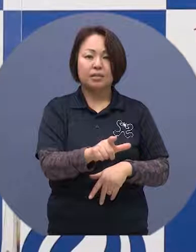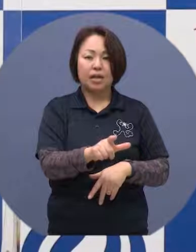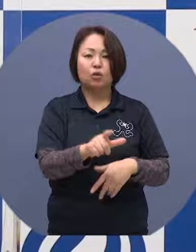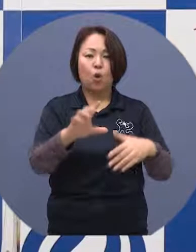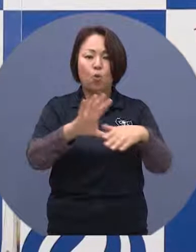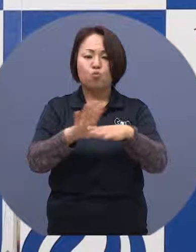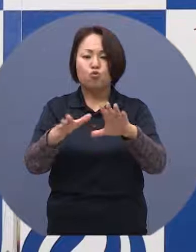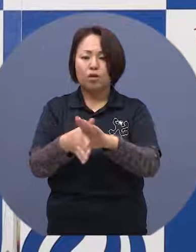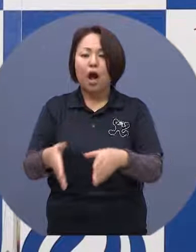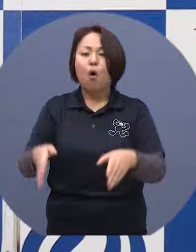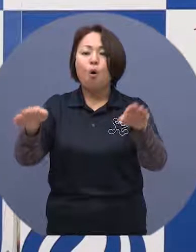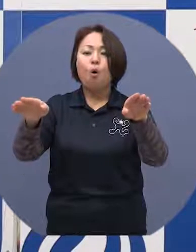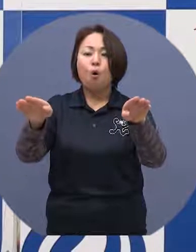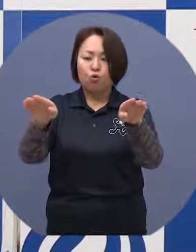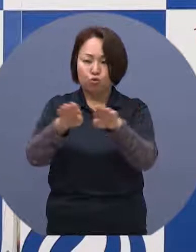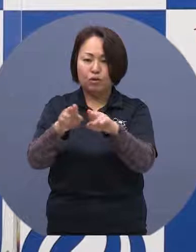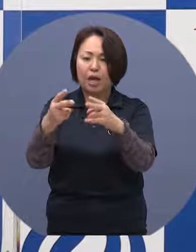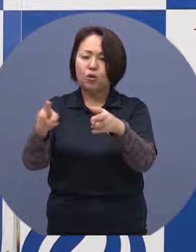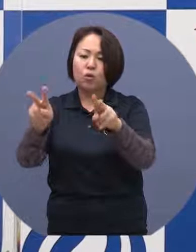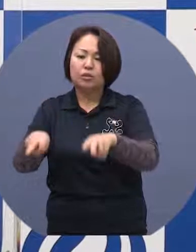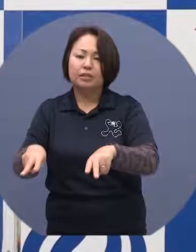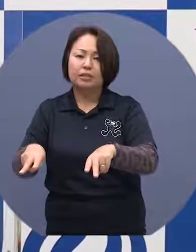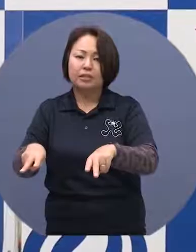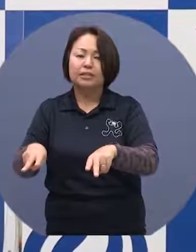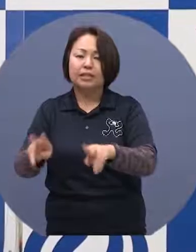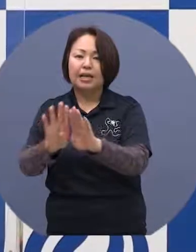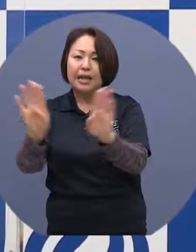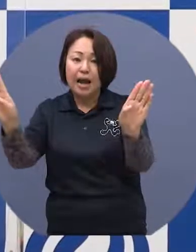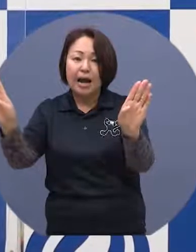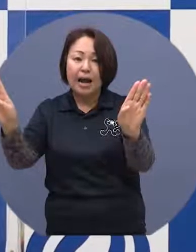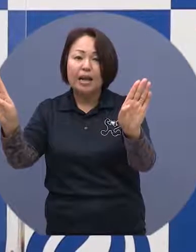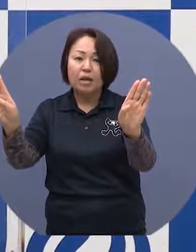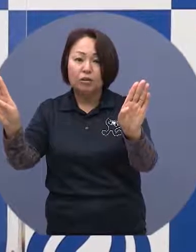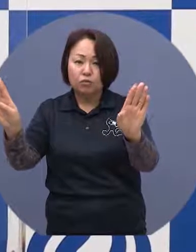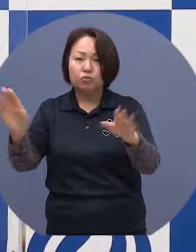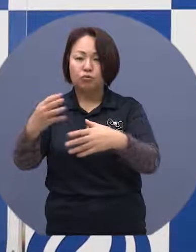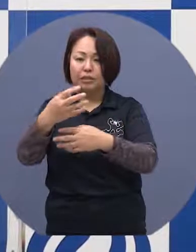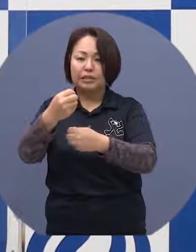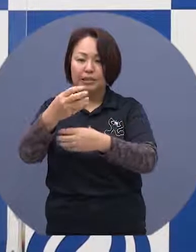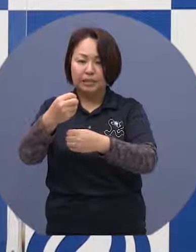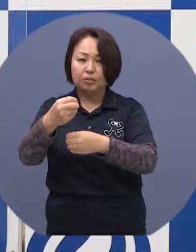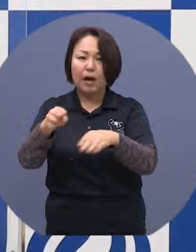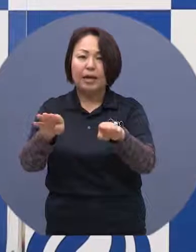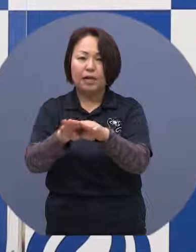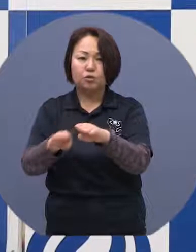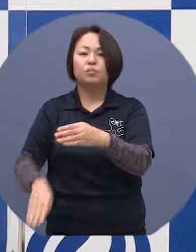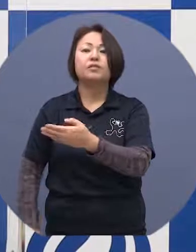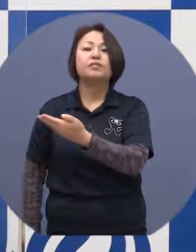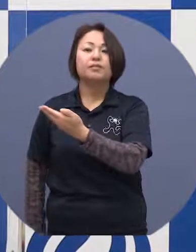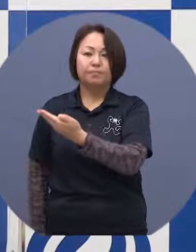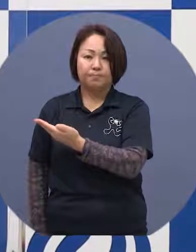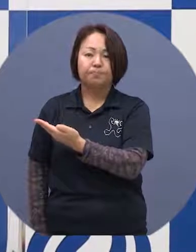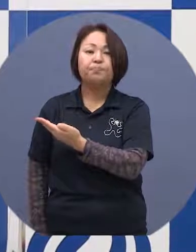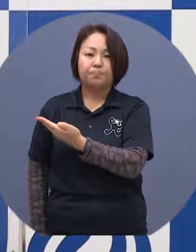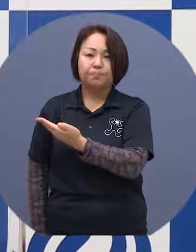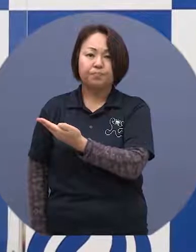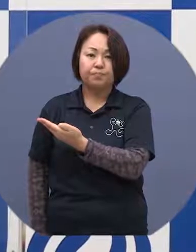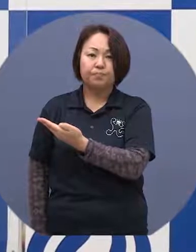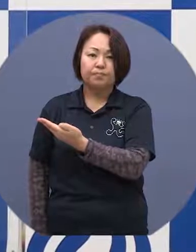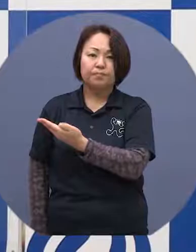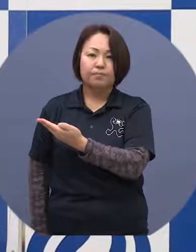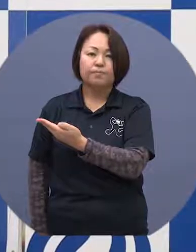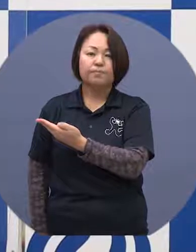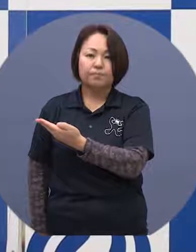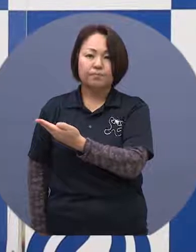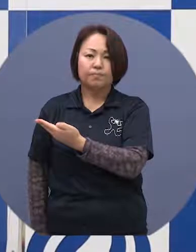催し物の関係から1月12日1月19日20jan 2月9日に月